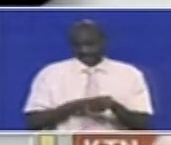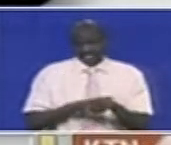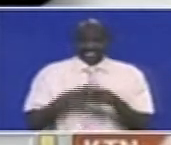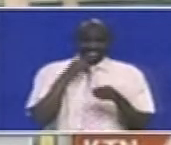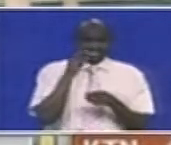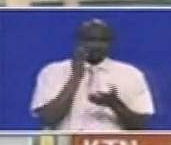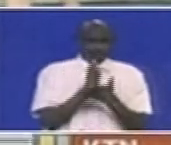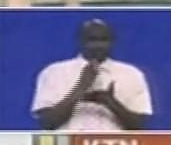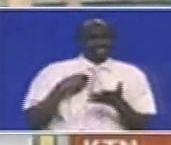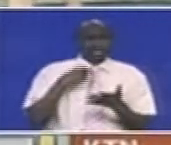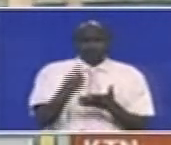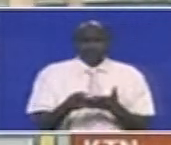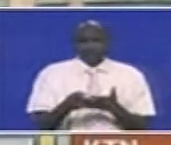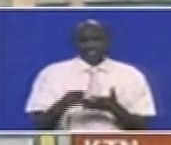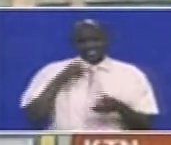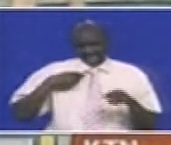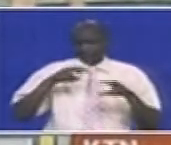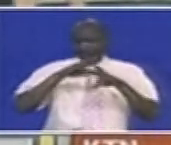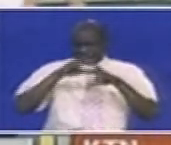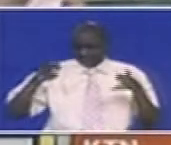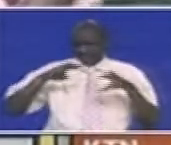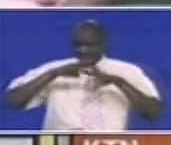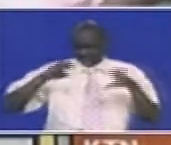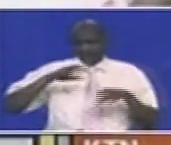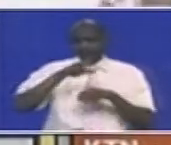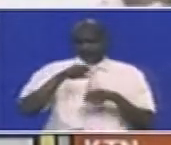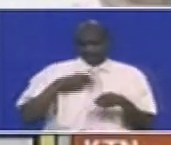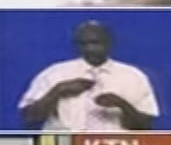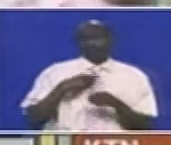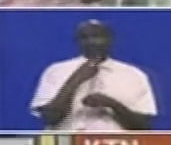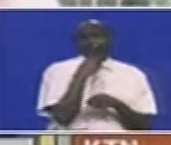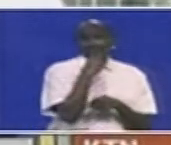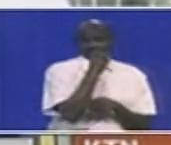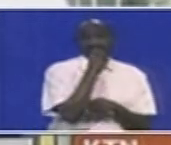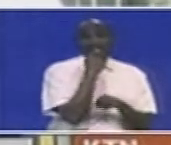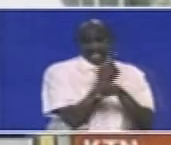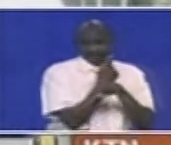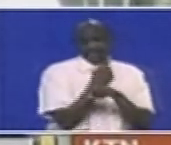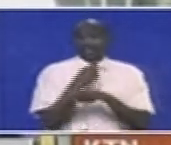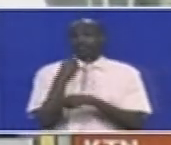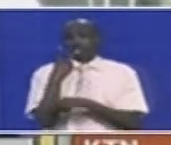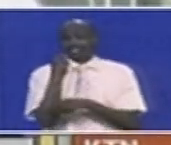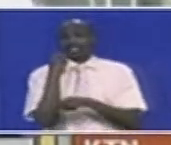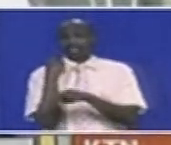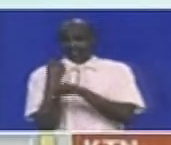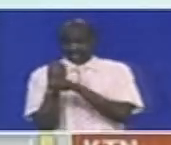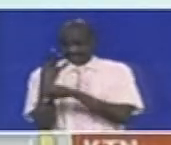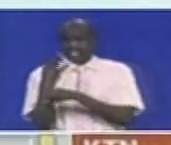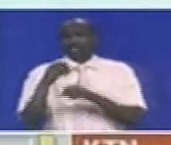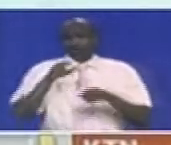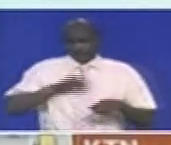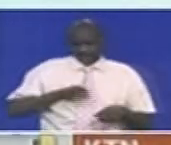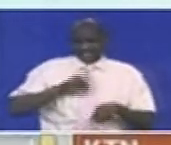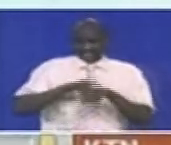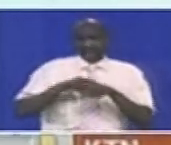zinaonekana kukithiri, kwani kulingana na utafiti huo uliofanywa kati ya mwaka 2011 na 2013 vifo vya kina mama